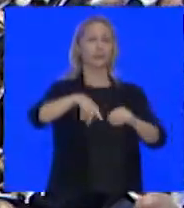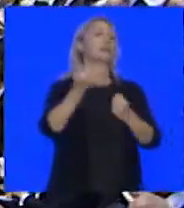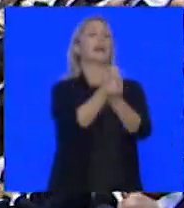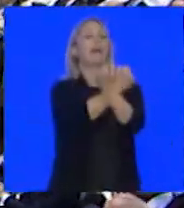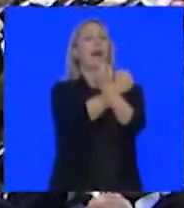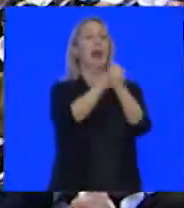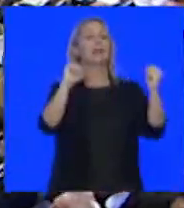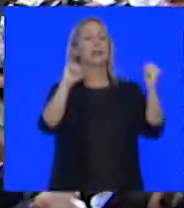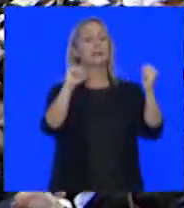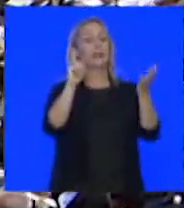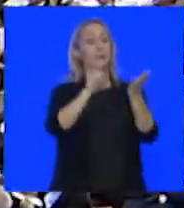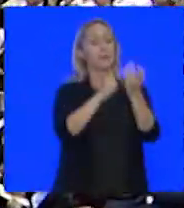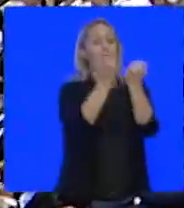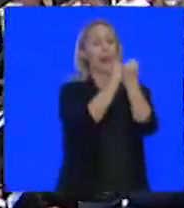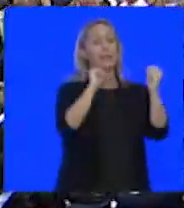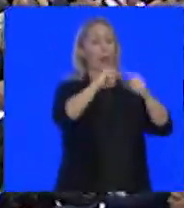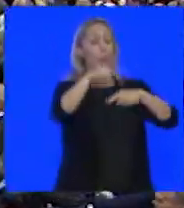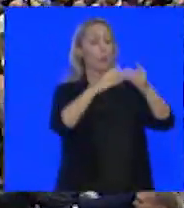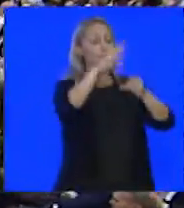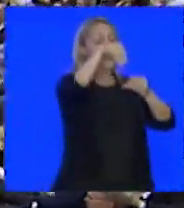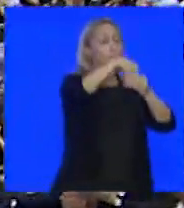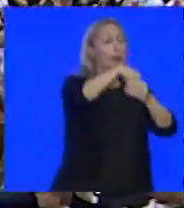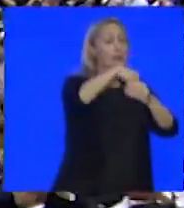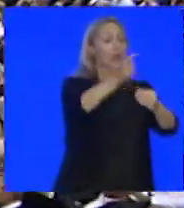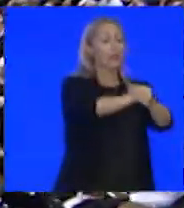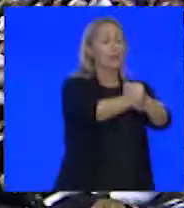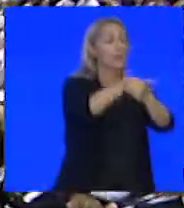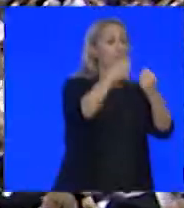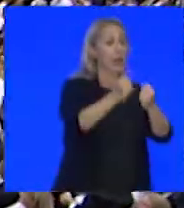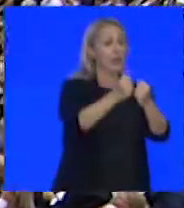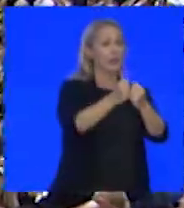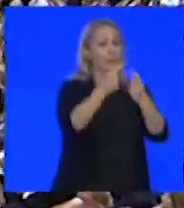αρχές πλαισιώνουν πια στελέχη με διεθνές κύρος.